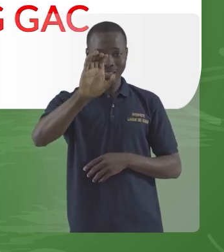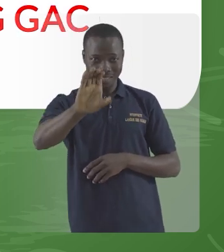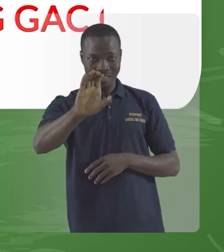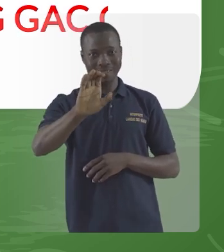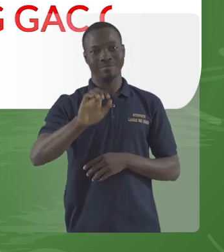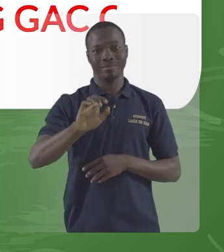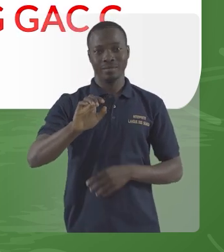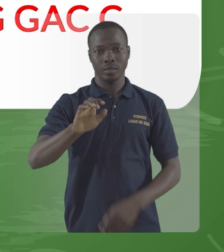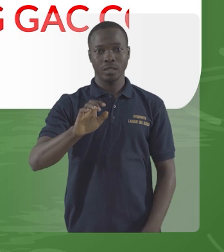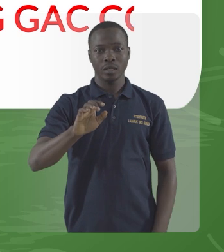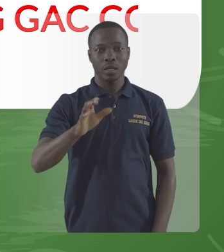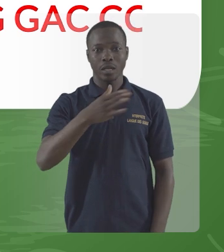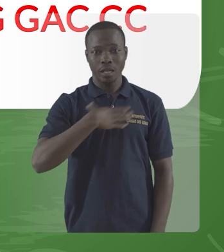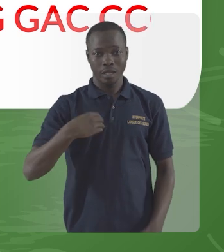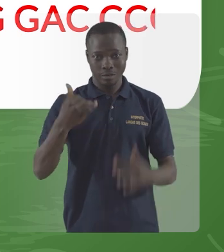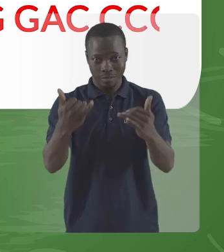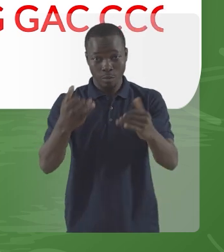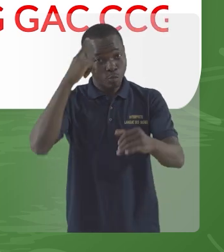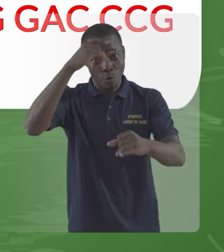GAC et enfin